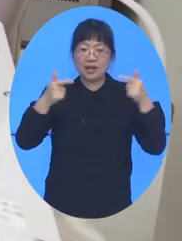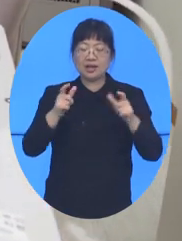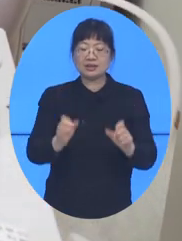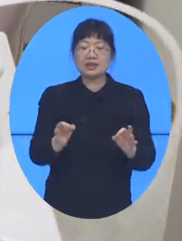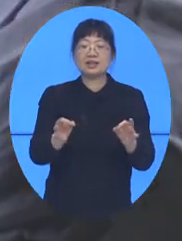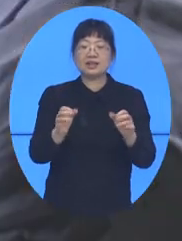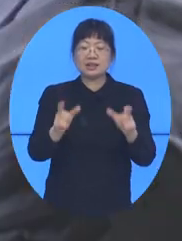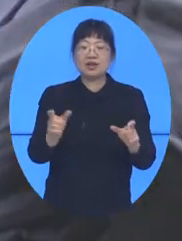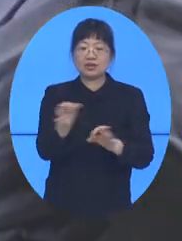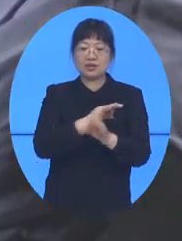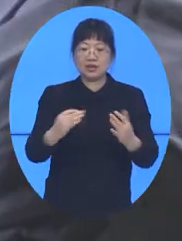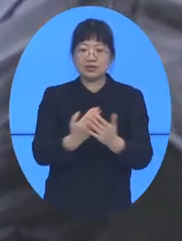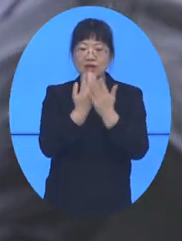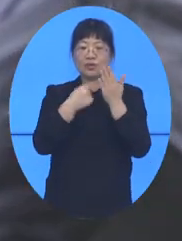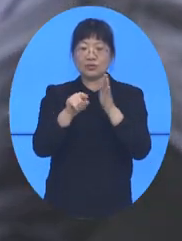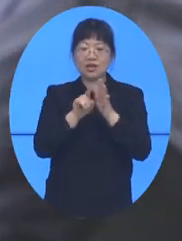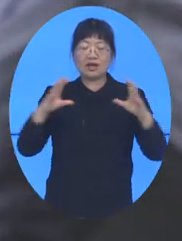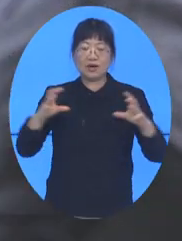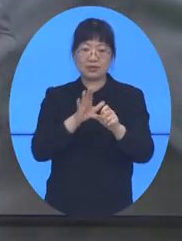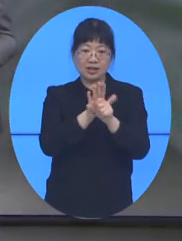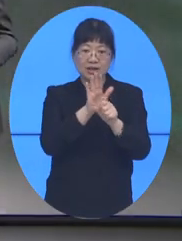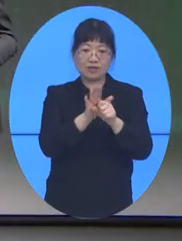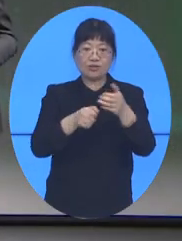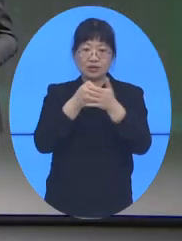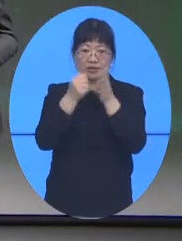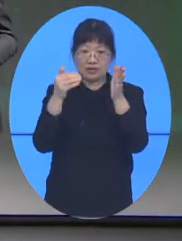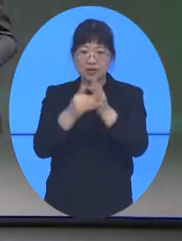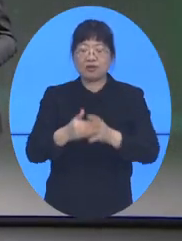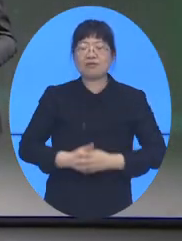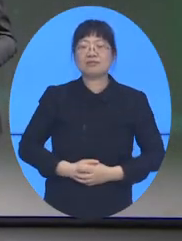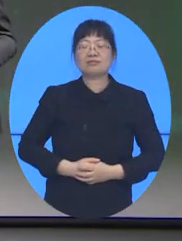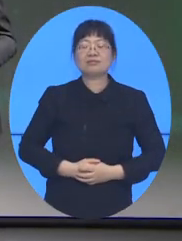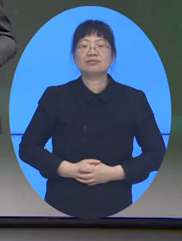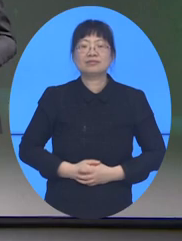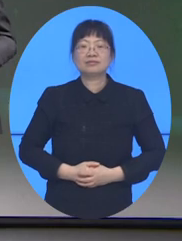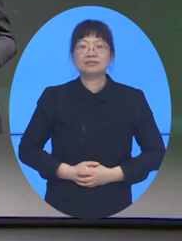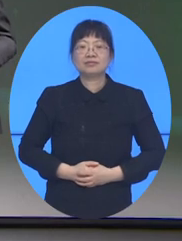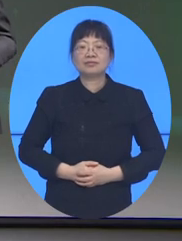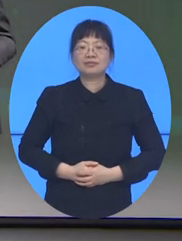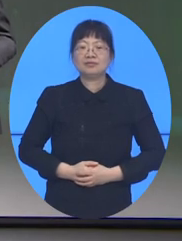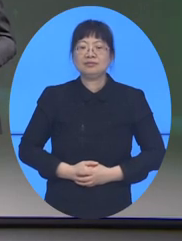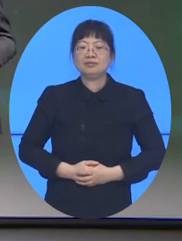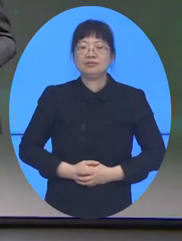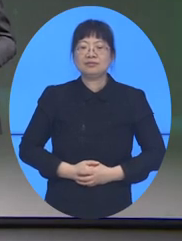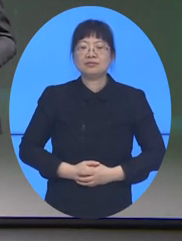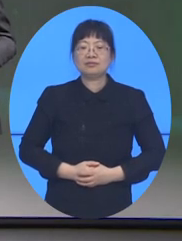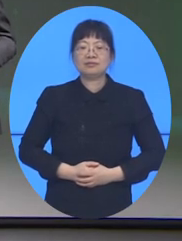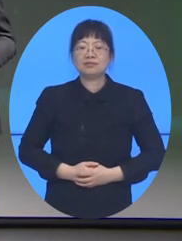지역경제 활성화를 위해 협력하기로 했습니다. 경기 주TV 최창순입니다.